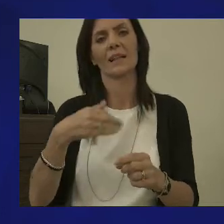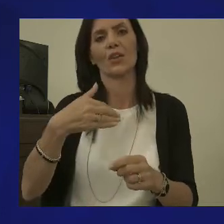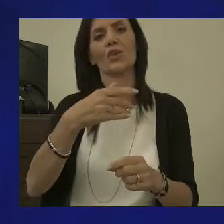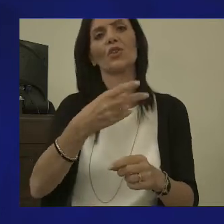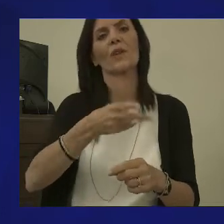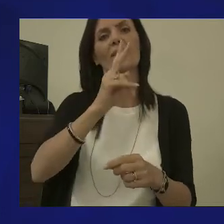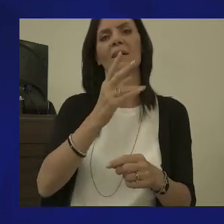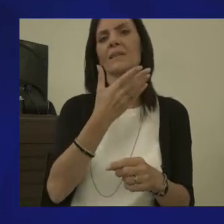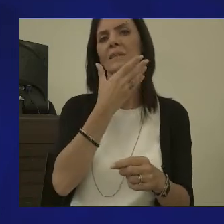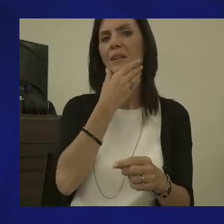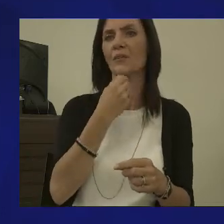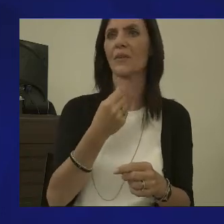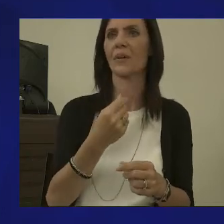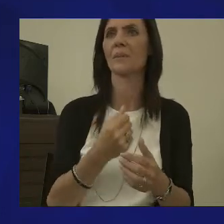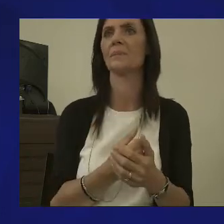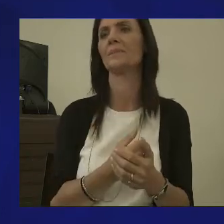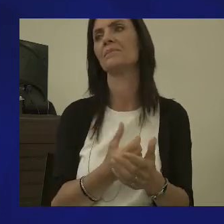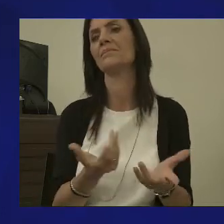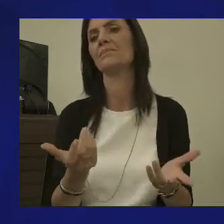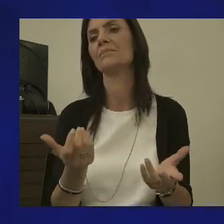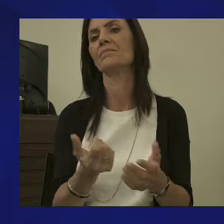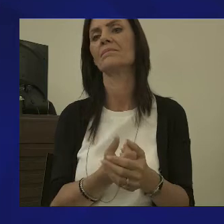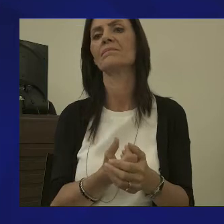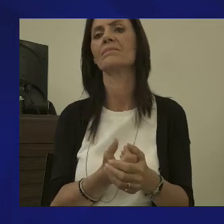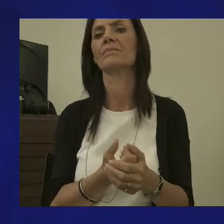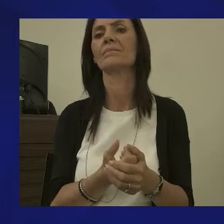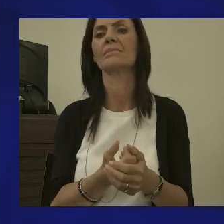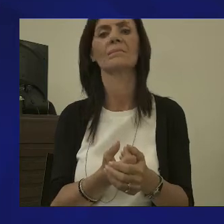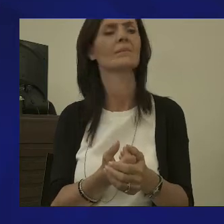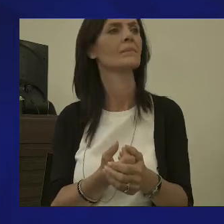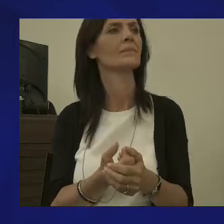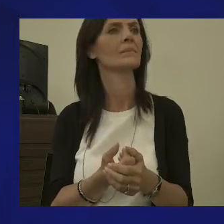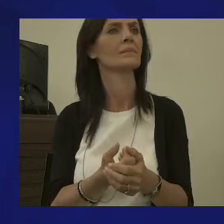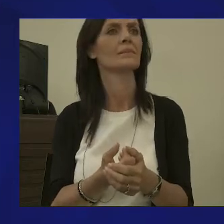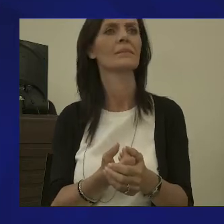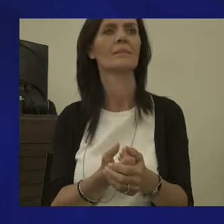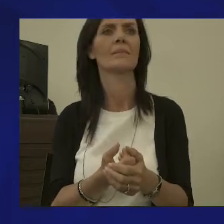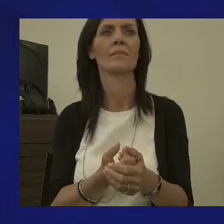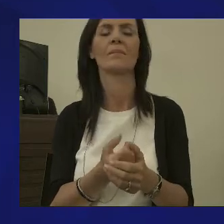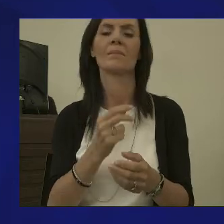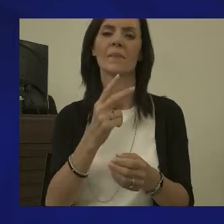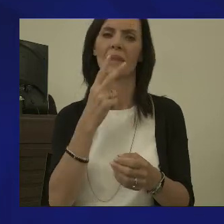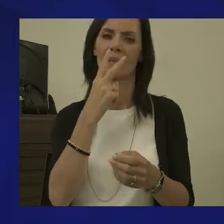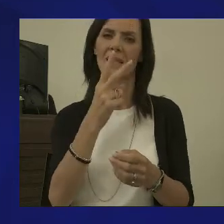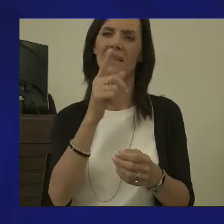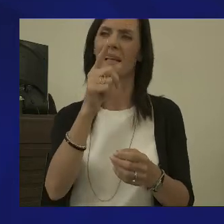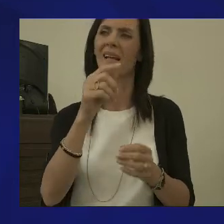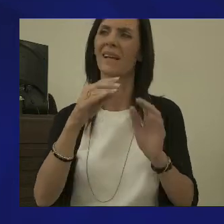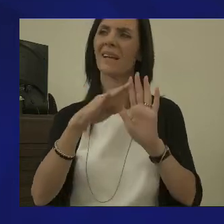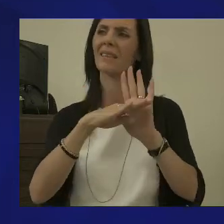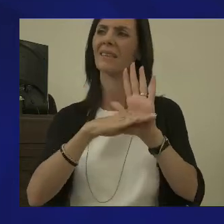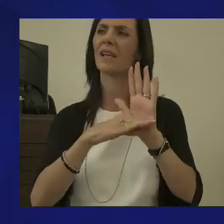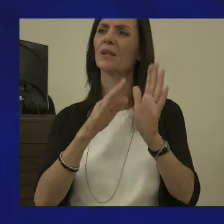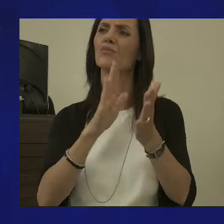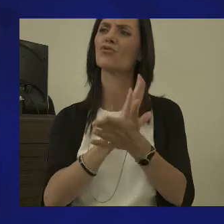אני מקווה, אני לא רואה... בכלל מעשית, אנחנו חיים במקום שלא תמיד שומר על... תסתכל על תנאים 12, 13,